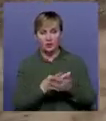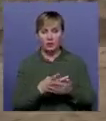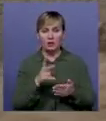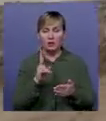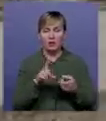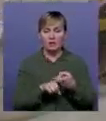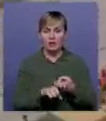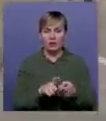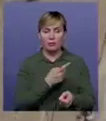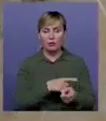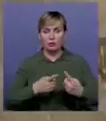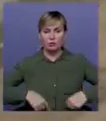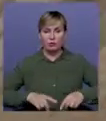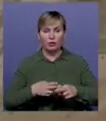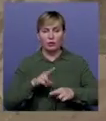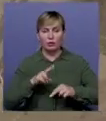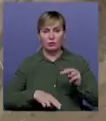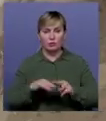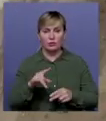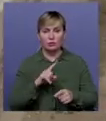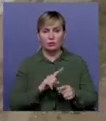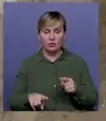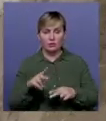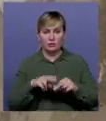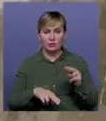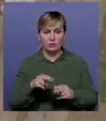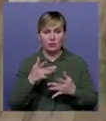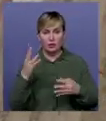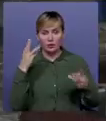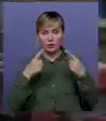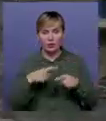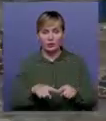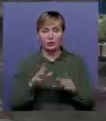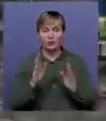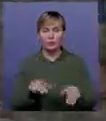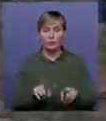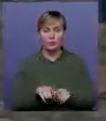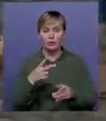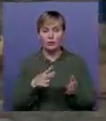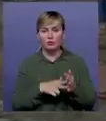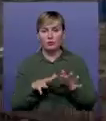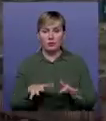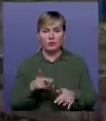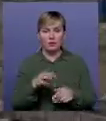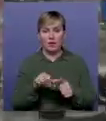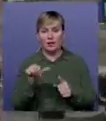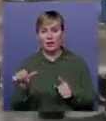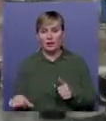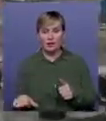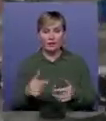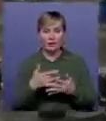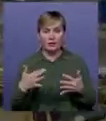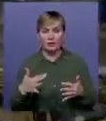коронавирус. В медучреждении, которое строят из быстровозводимых модульных конструкций, будет также 28 мест для отделения